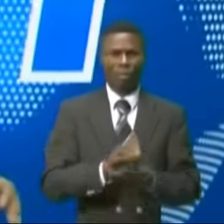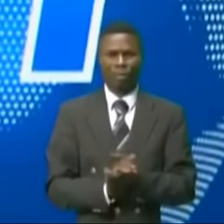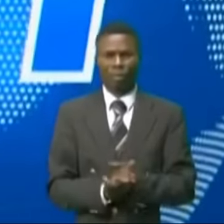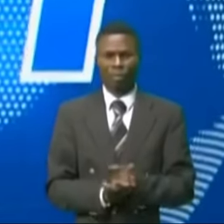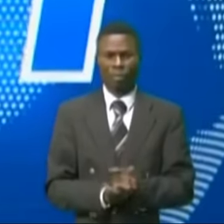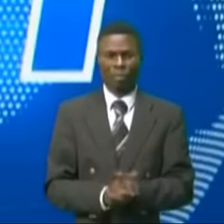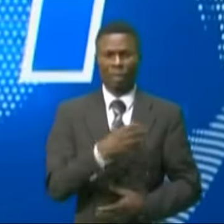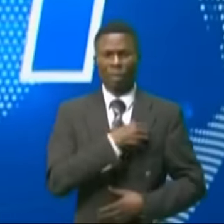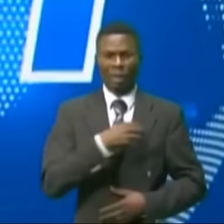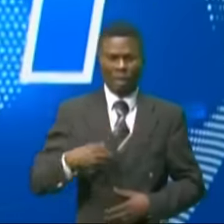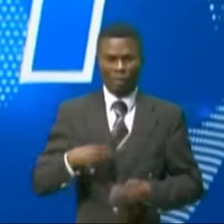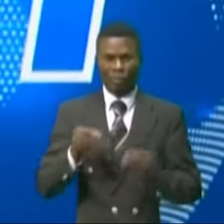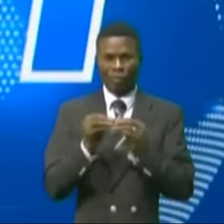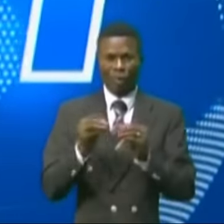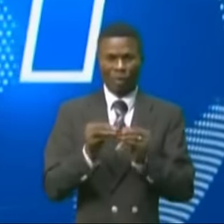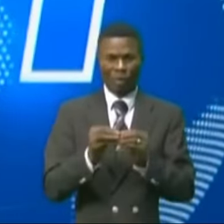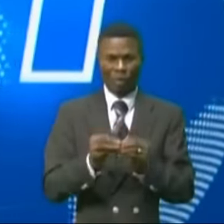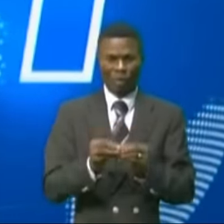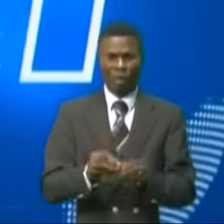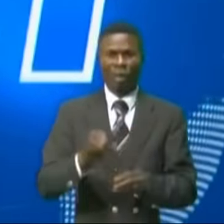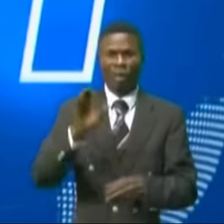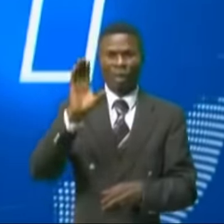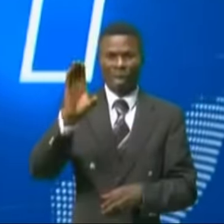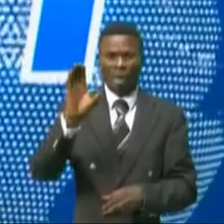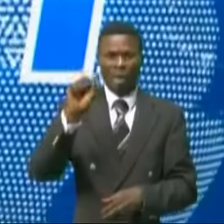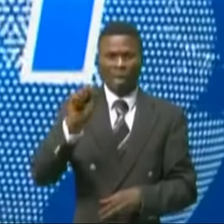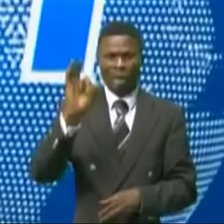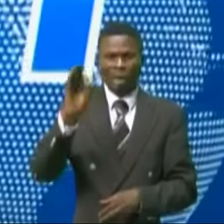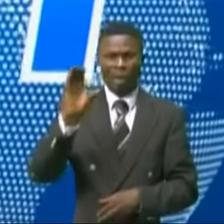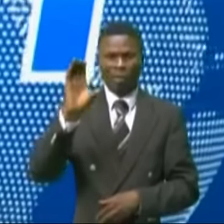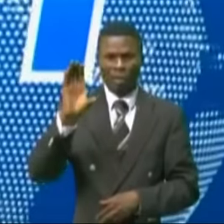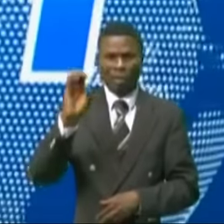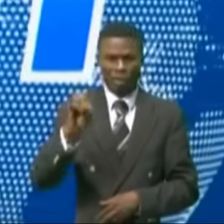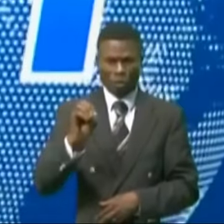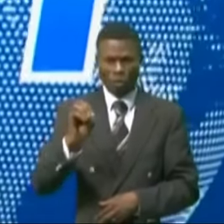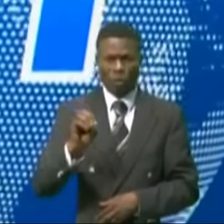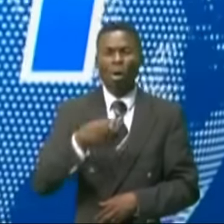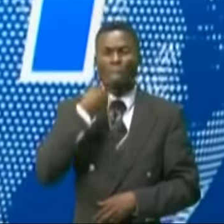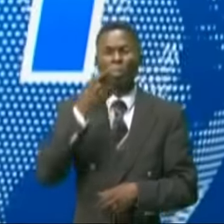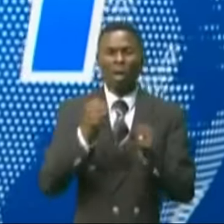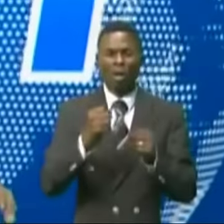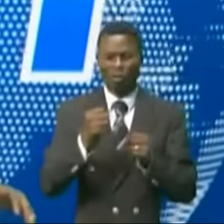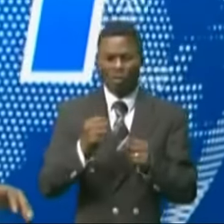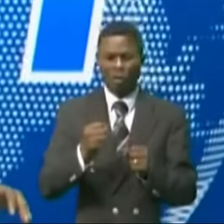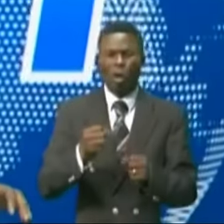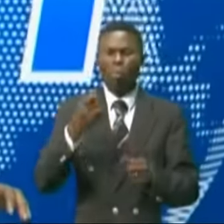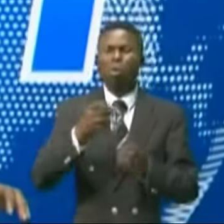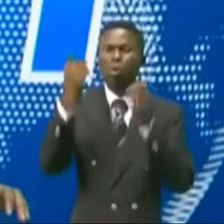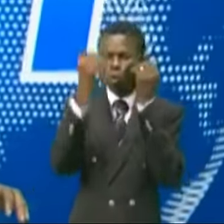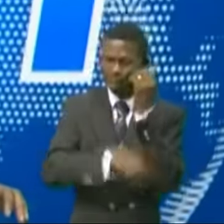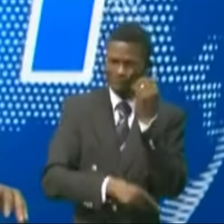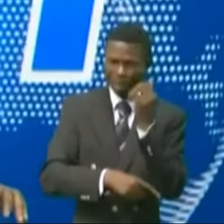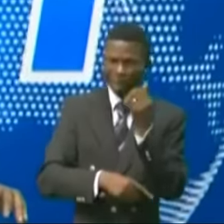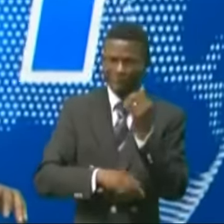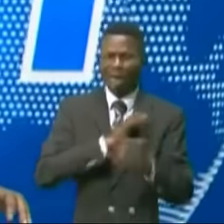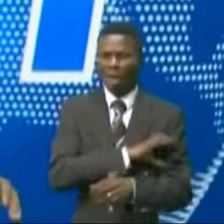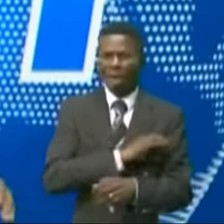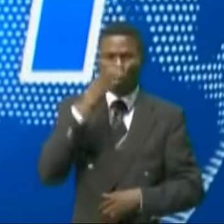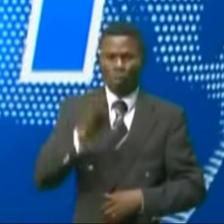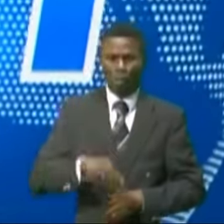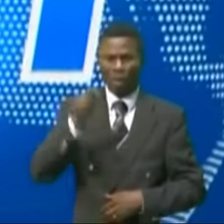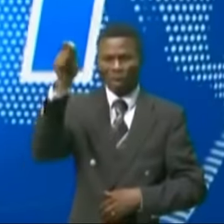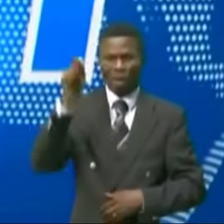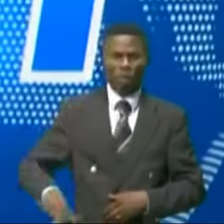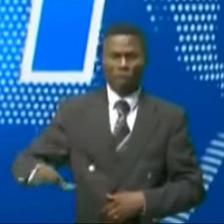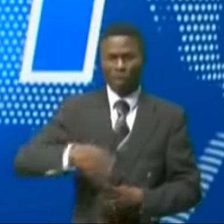Les femmes réunies au sein du CAFCO, elles aussi, haussent leur ton pour condamner l'attaque meurtrière du camp des déplacés de Mugunga